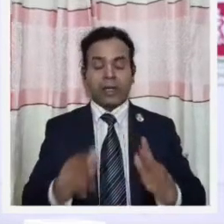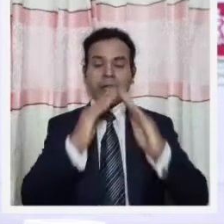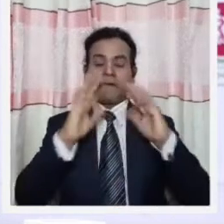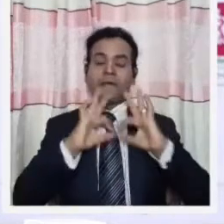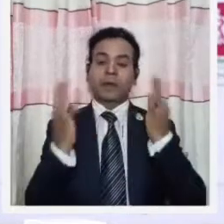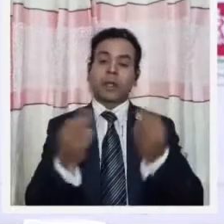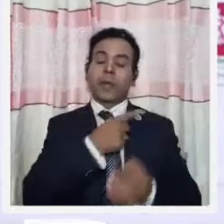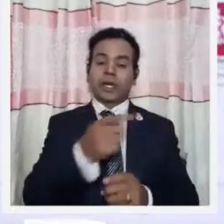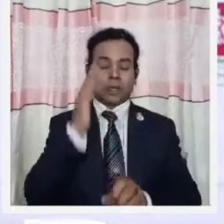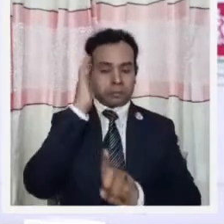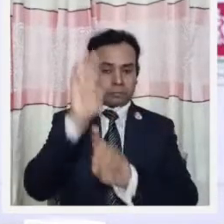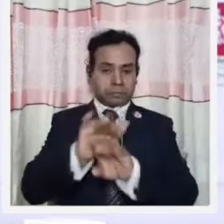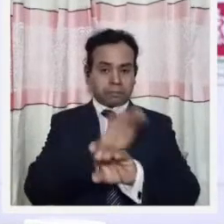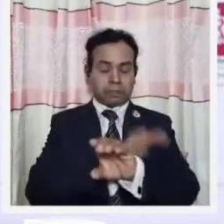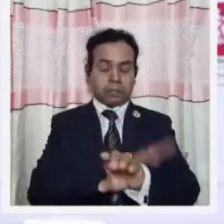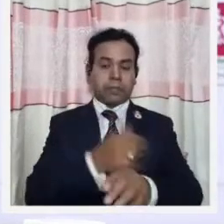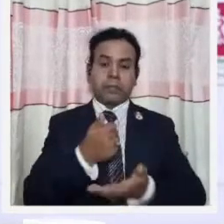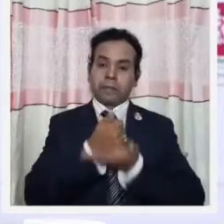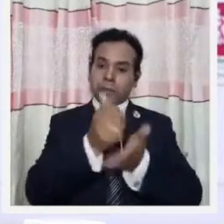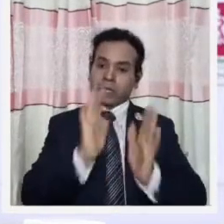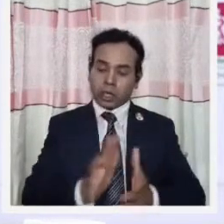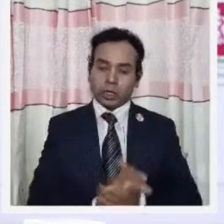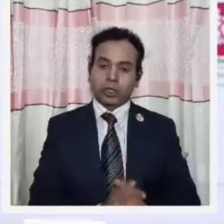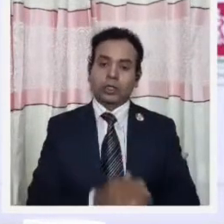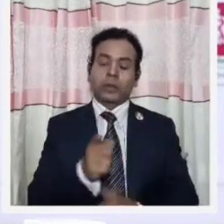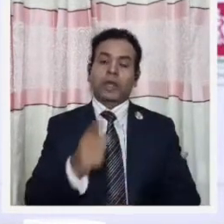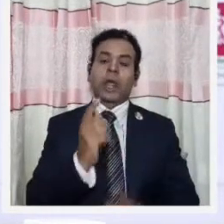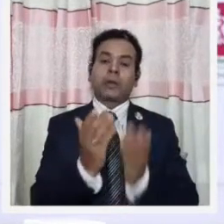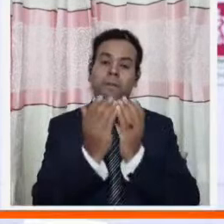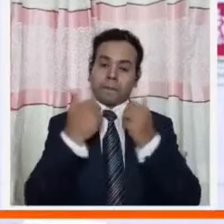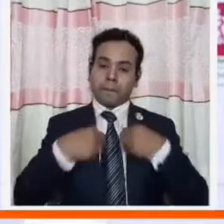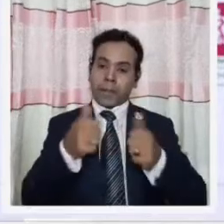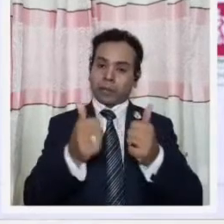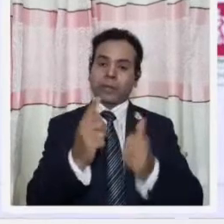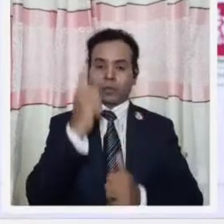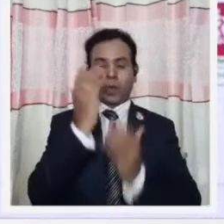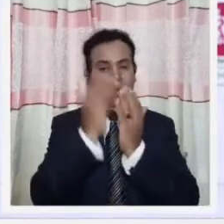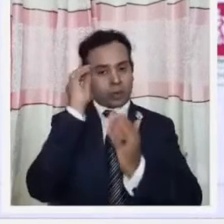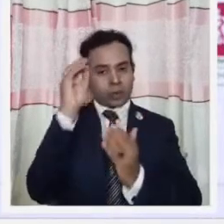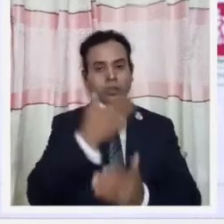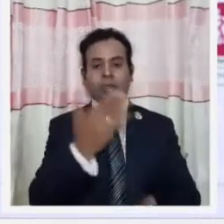পরিহার করা। আপনি নিজে সুস্থ থাকুন, পরিবারের সকলকে সুস্থ রাখুন,